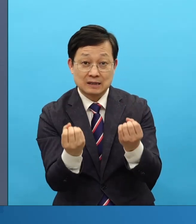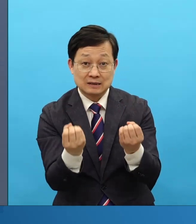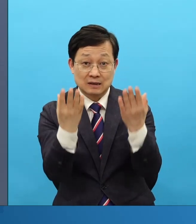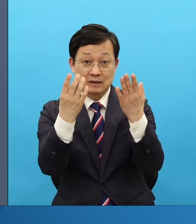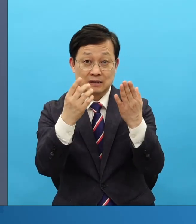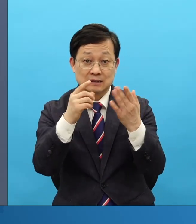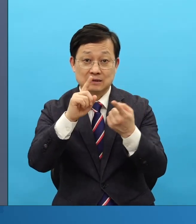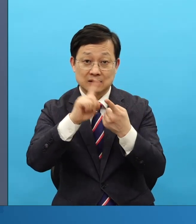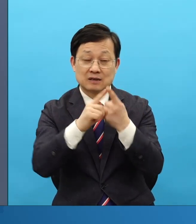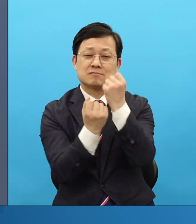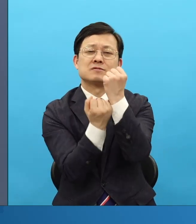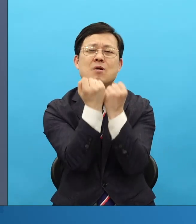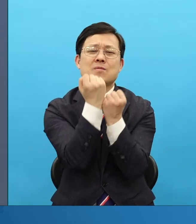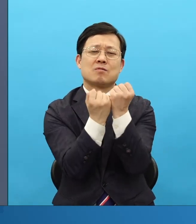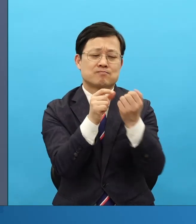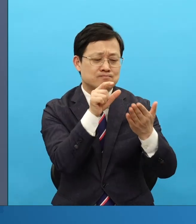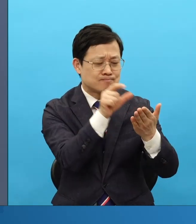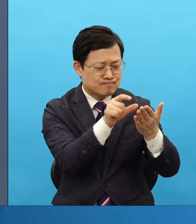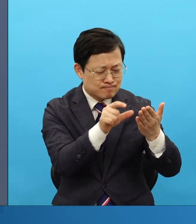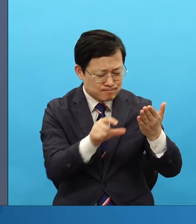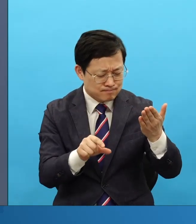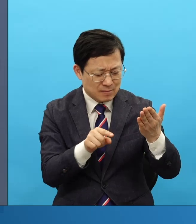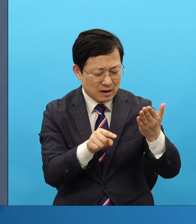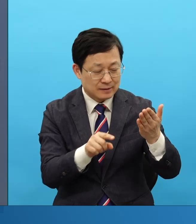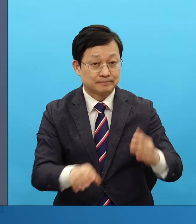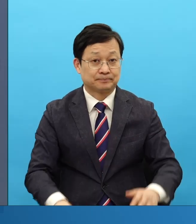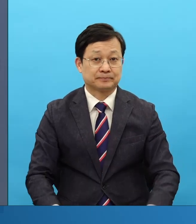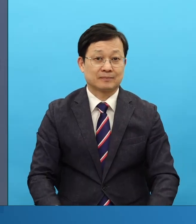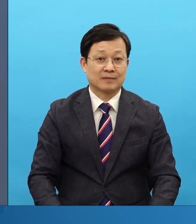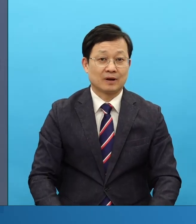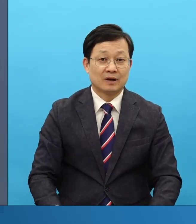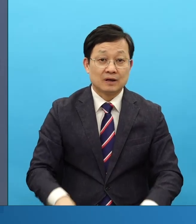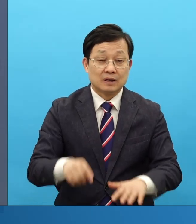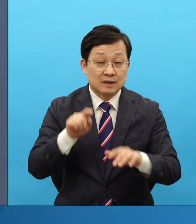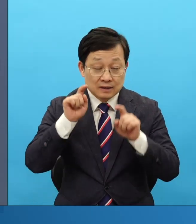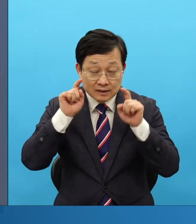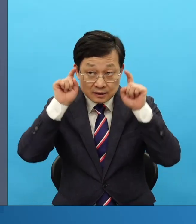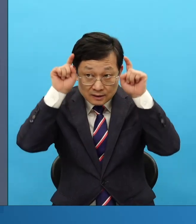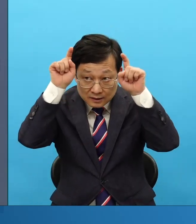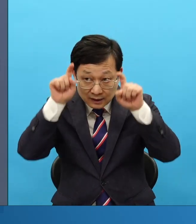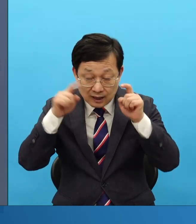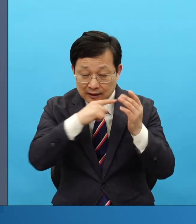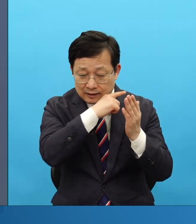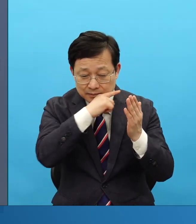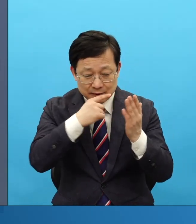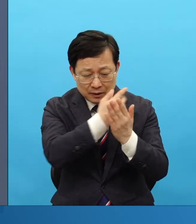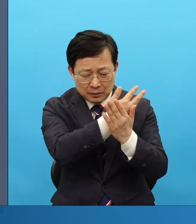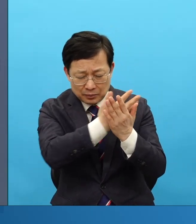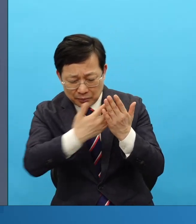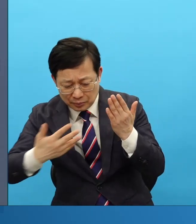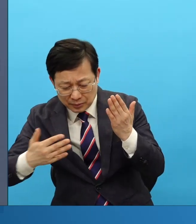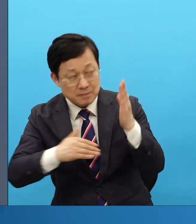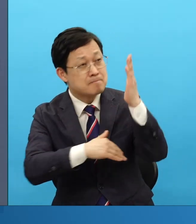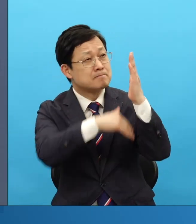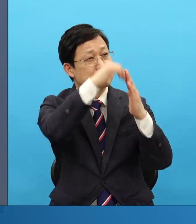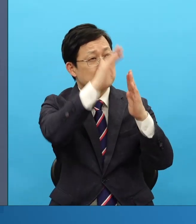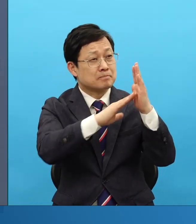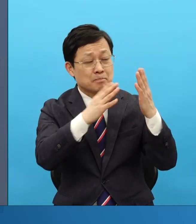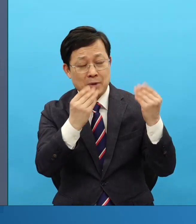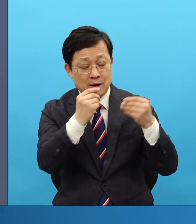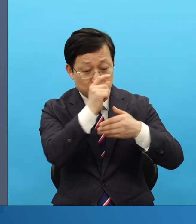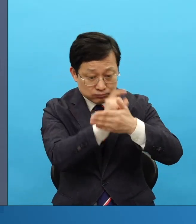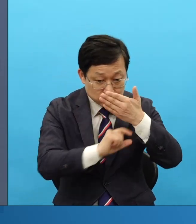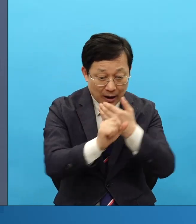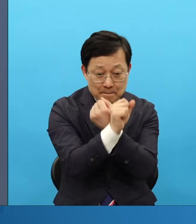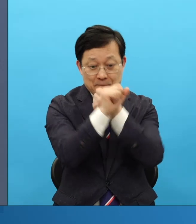12. 이때 양의 피를 바르고 애굽에서 해방되어 나온 겁니다. They spread the blood of the lamb and they were able to